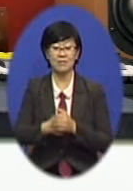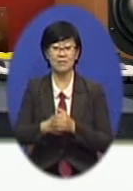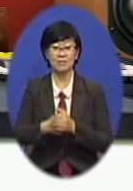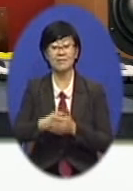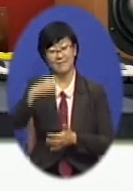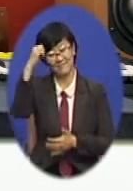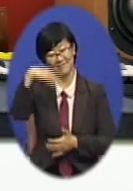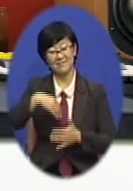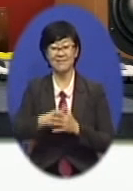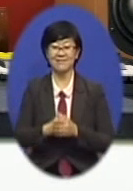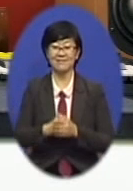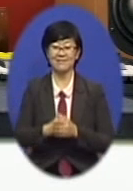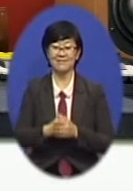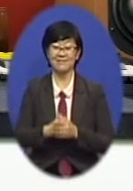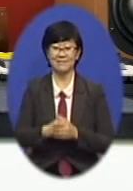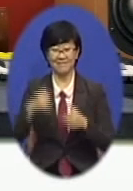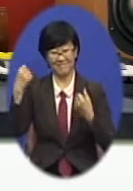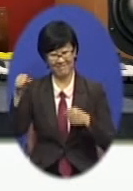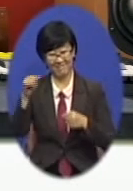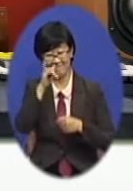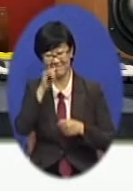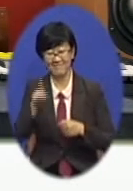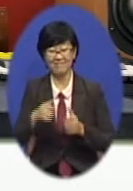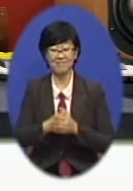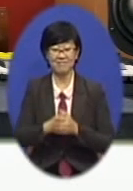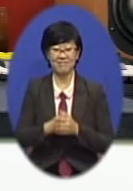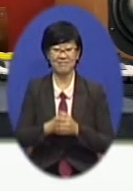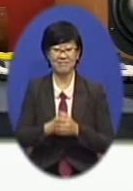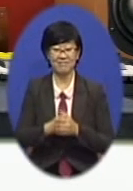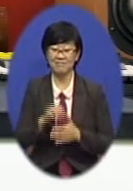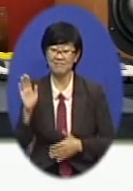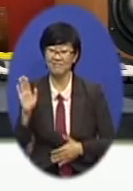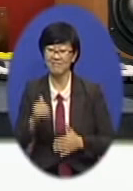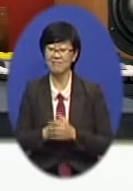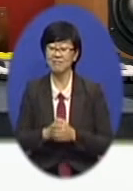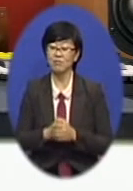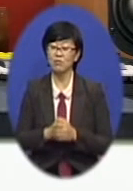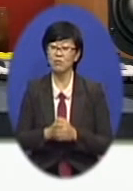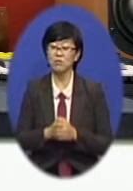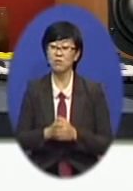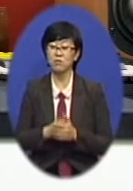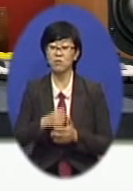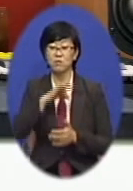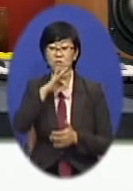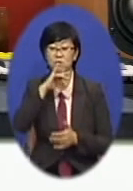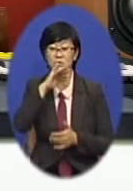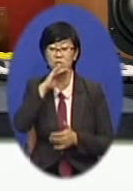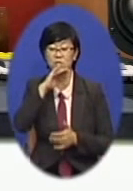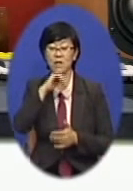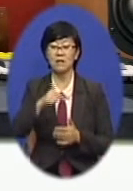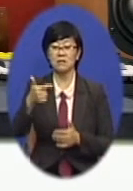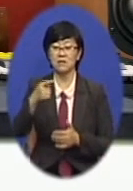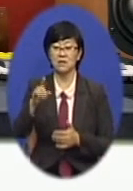아니 그냥 저 있어요 무용하는 거. 뭐 저, 스포츠 댄스? 아니죠 뭐 나이가 또